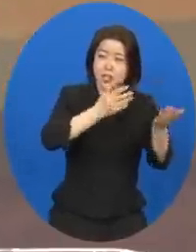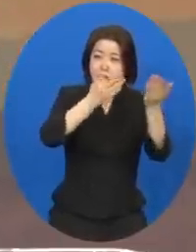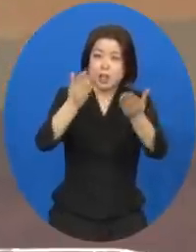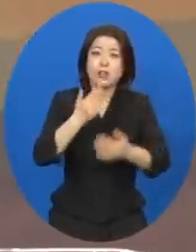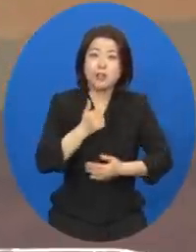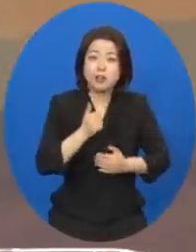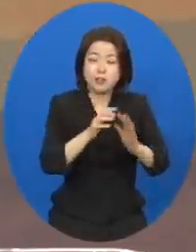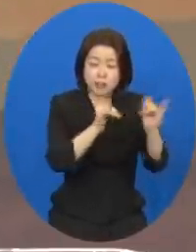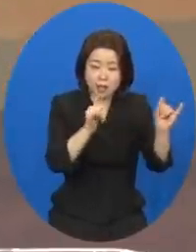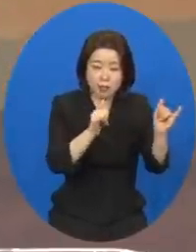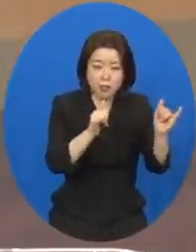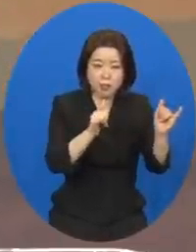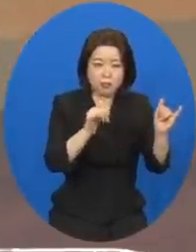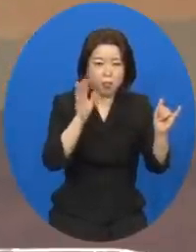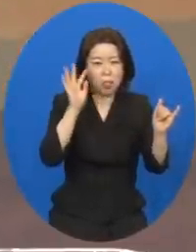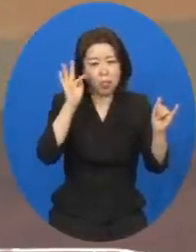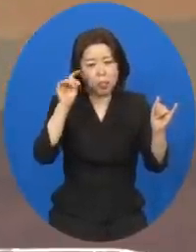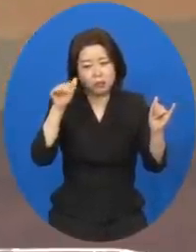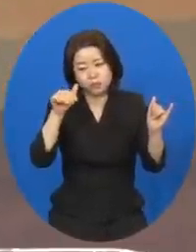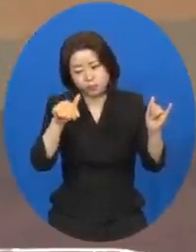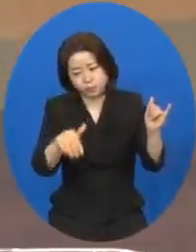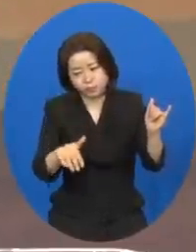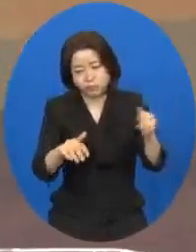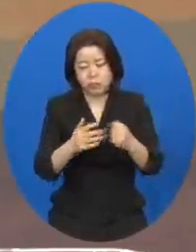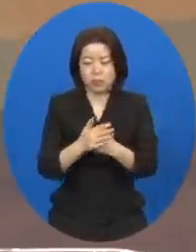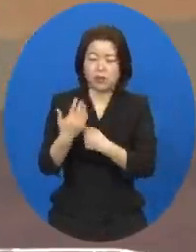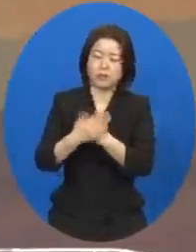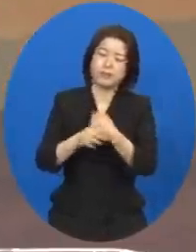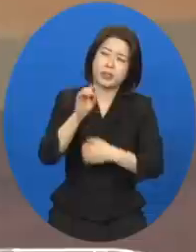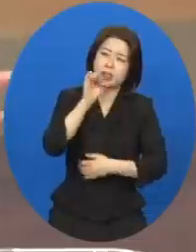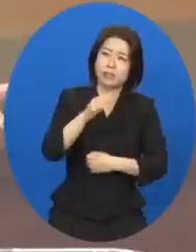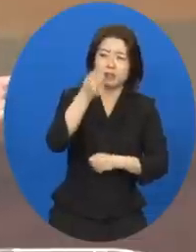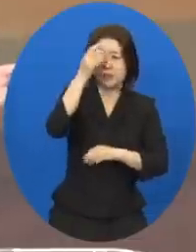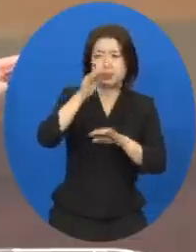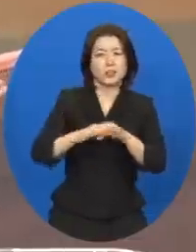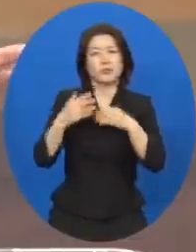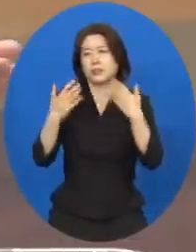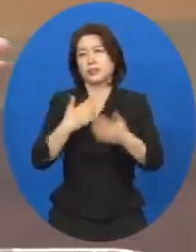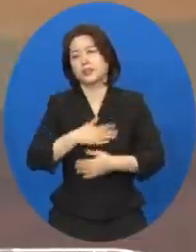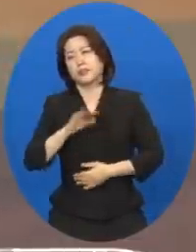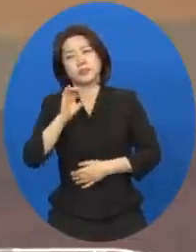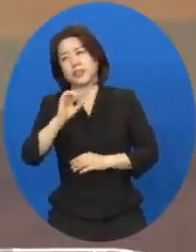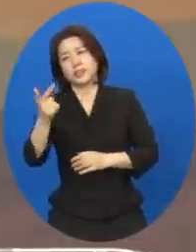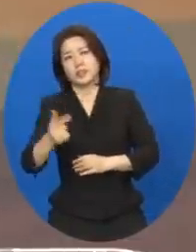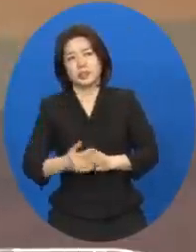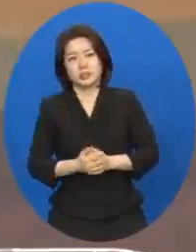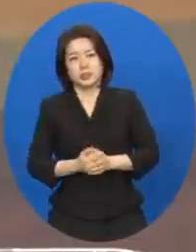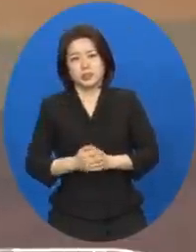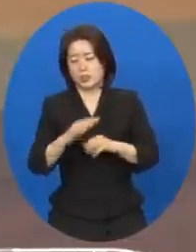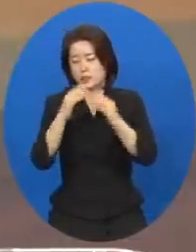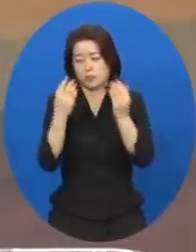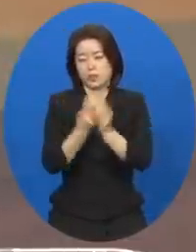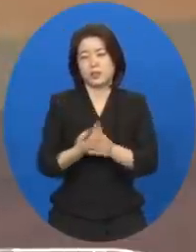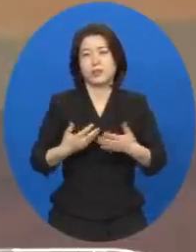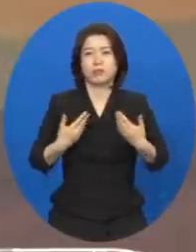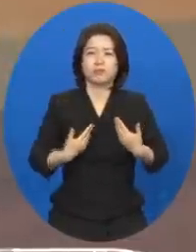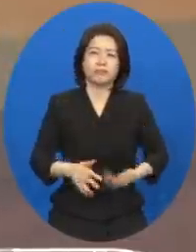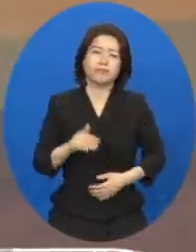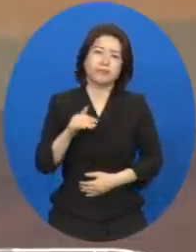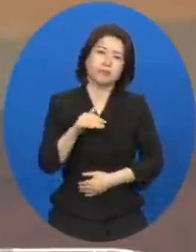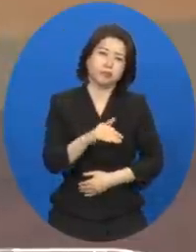또 어느 날에는 전혀 은혜도 안 된다, 예배드릴 기분도 아니다, 그리고 완전히 가라앉아